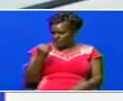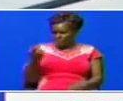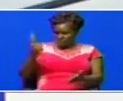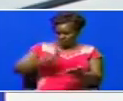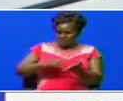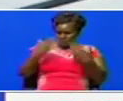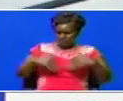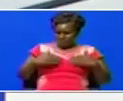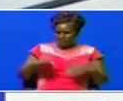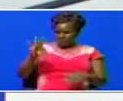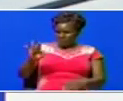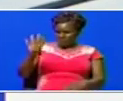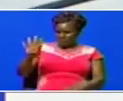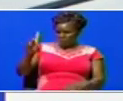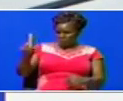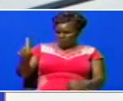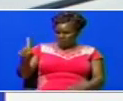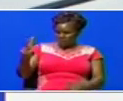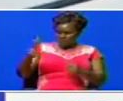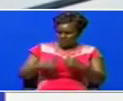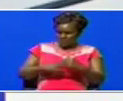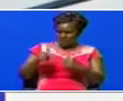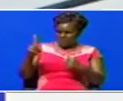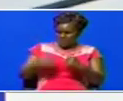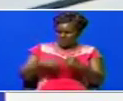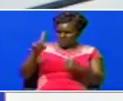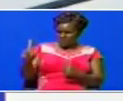registered voters, 341,